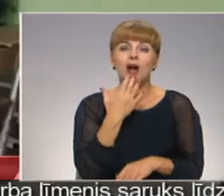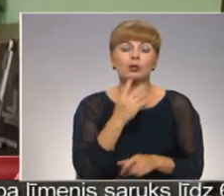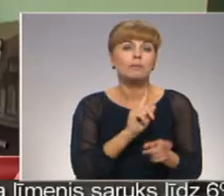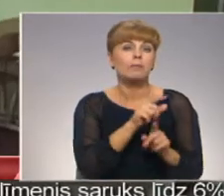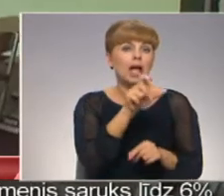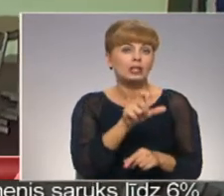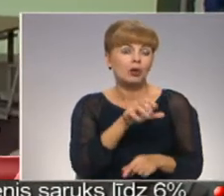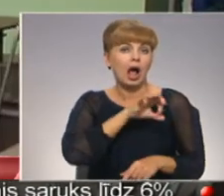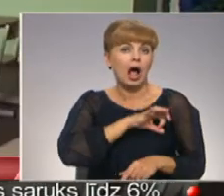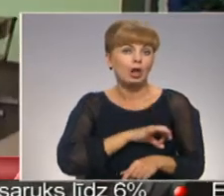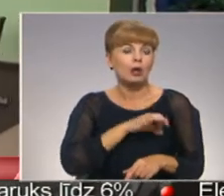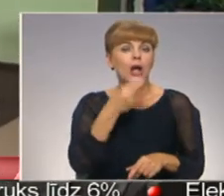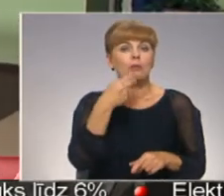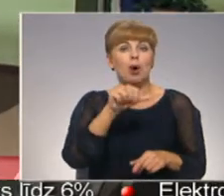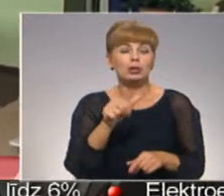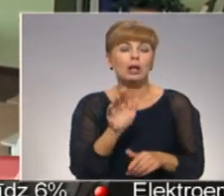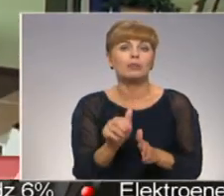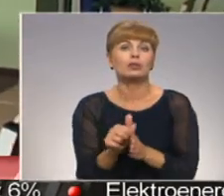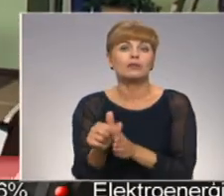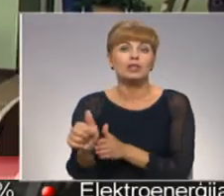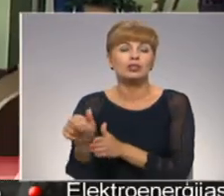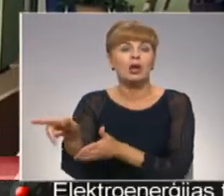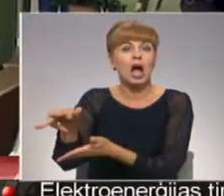pedagogu atalgojuma modelis varētu tikt virzīts